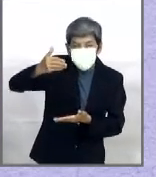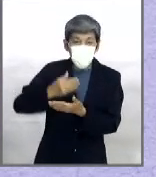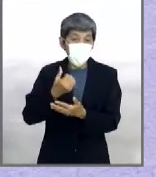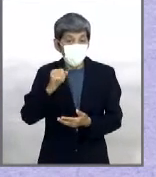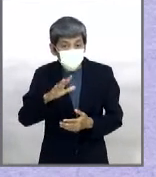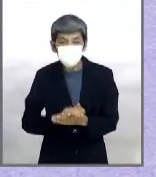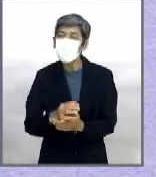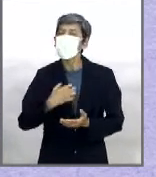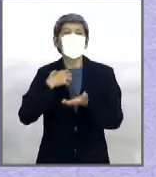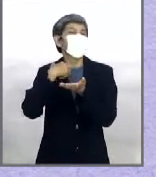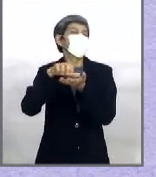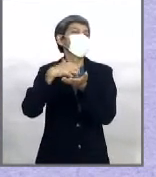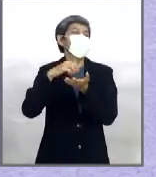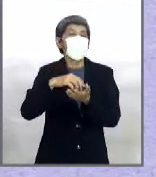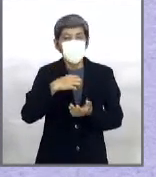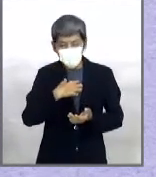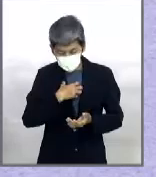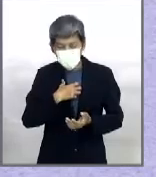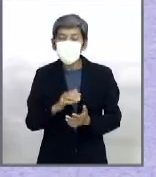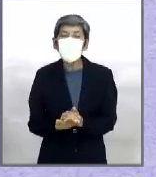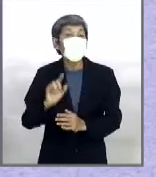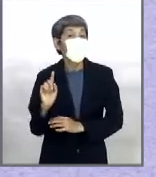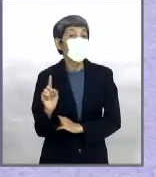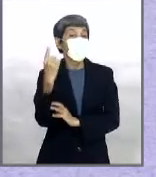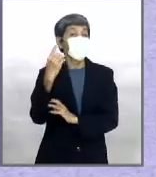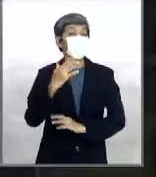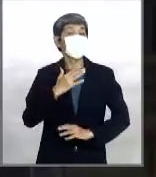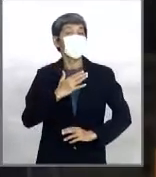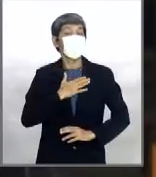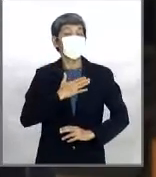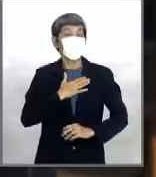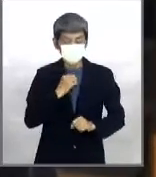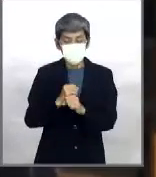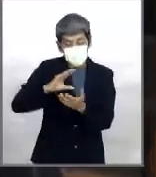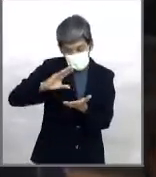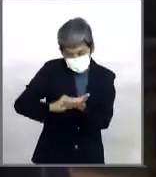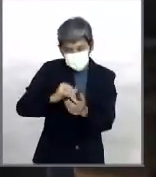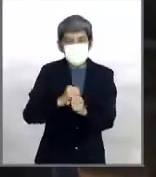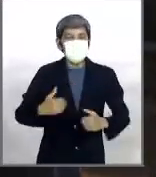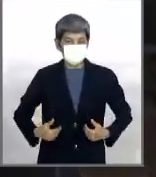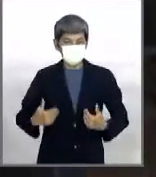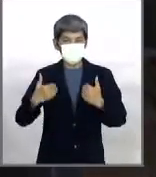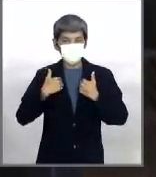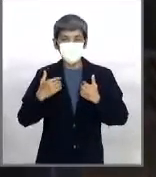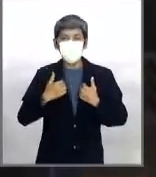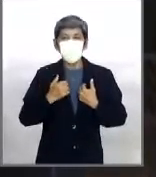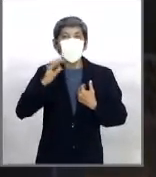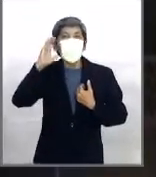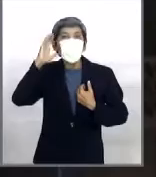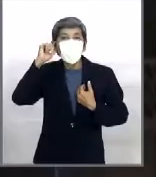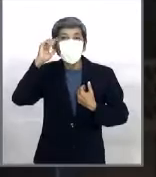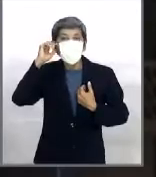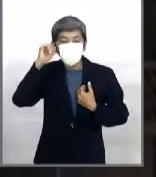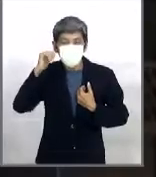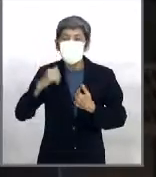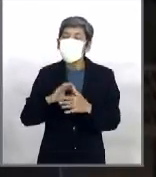มันเป็นเรื่องราวที่อยากจะบันทึกอะครับผมเนาะต้องบอกว่าครั้งแรกเนี่ยผมเคยเขียนบันทึกเรื่องราวของชีวิตเนาะตอนนั้นผมให้ข้อตัวเองเรื่องโฮ